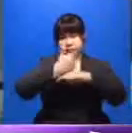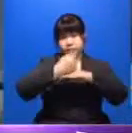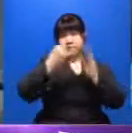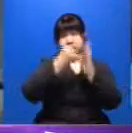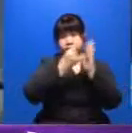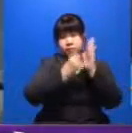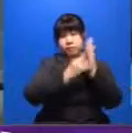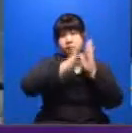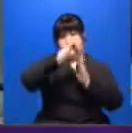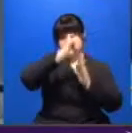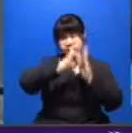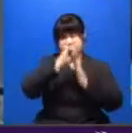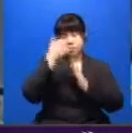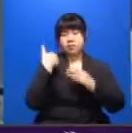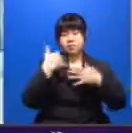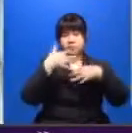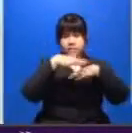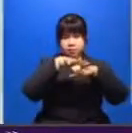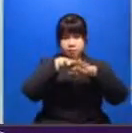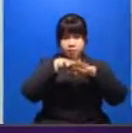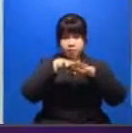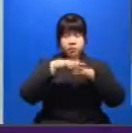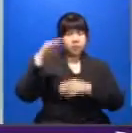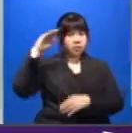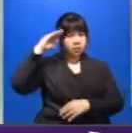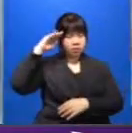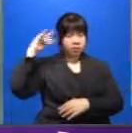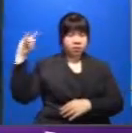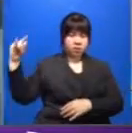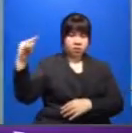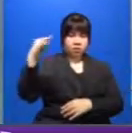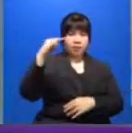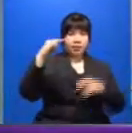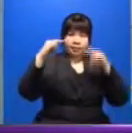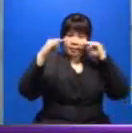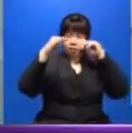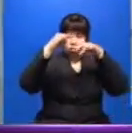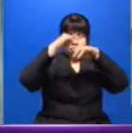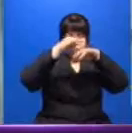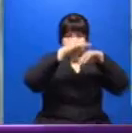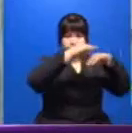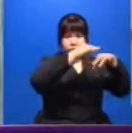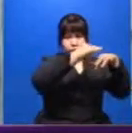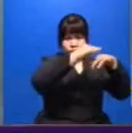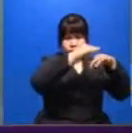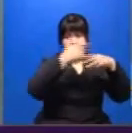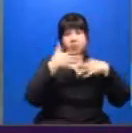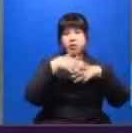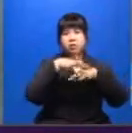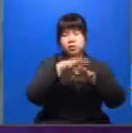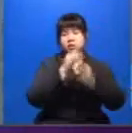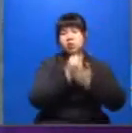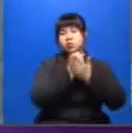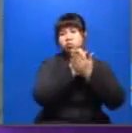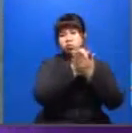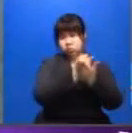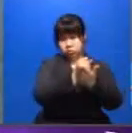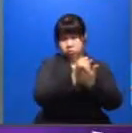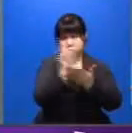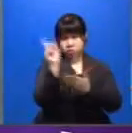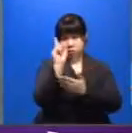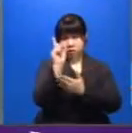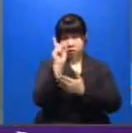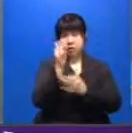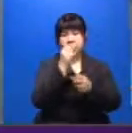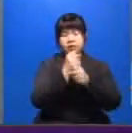เชียงใหม่ได้ประสานกองทัพอากาศนำเครื่องบินขึ้นโปรยน้ำรวมทั้งประสานสำนักฝนหลวงและการบินเกษตรเพื่อให้